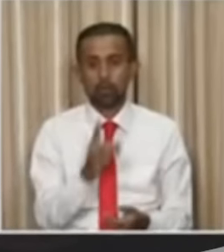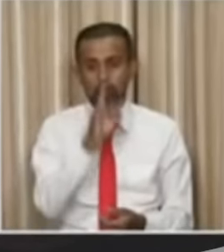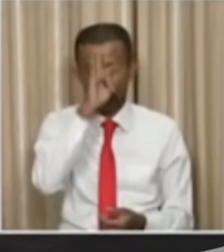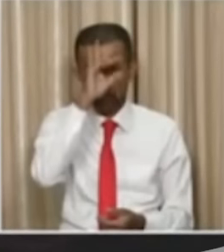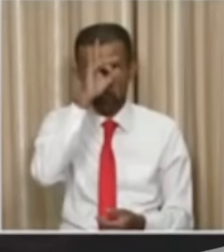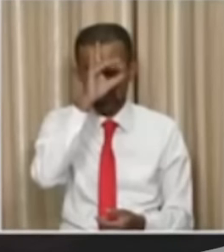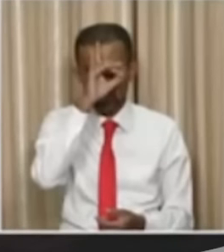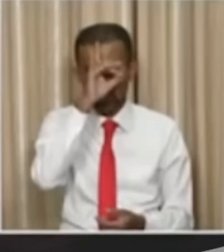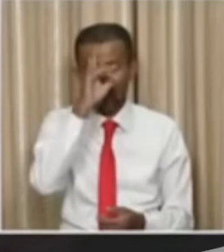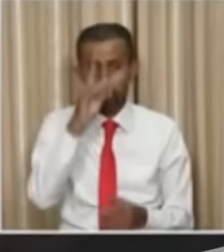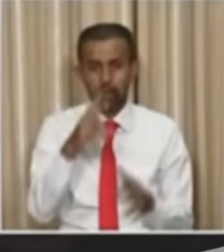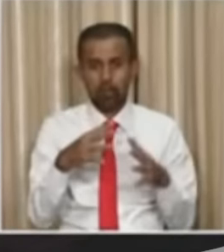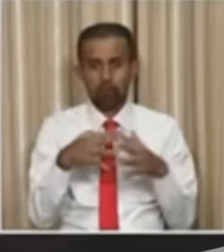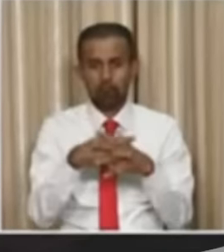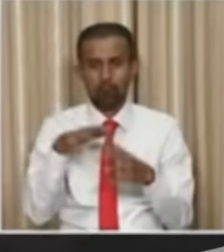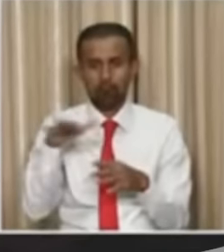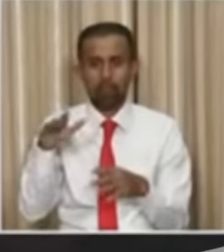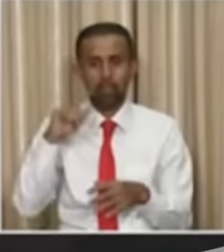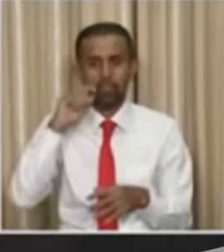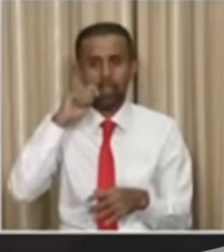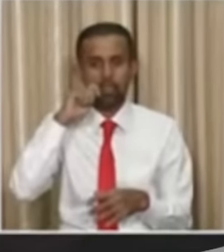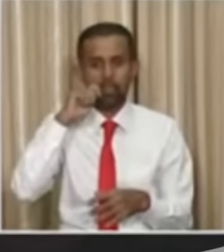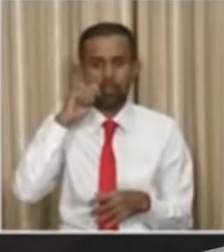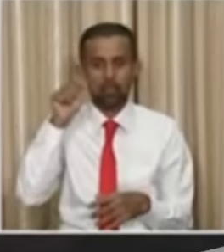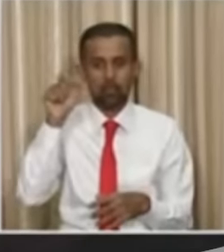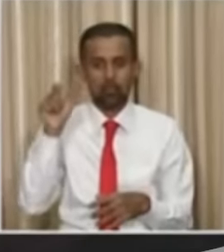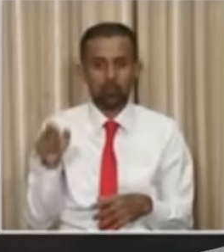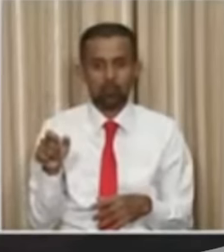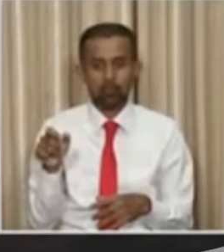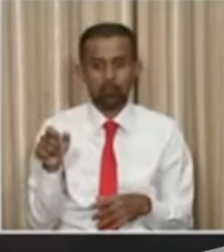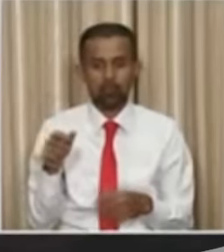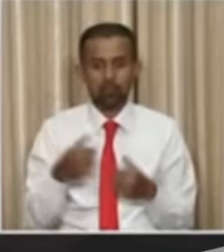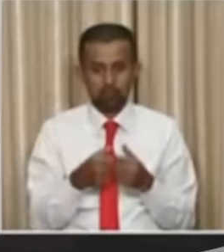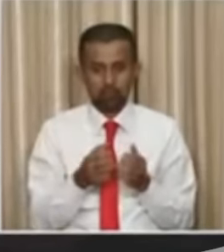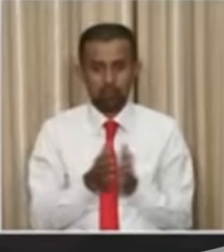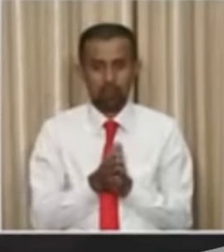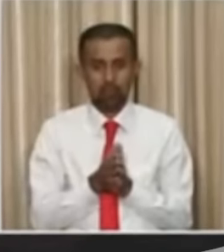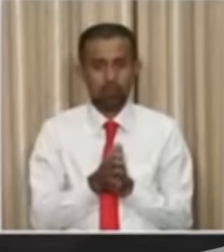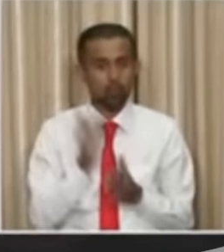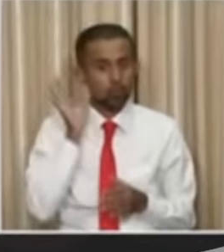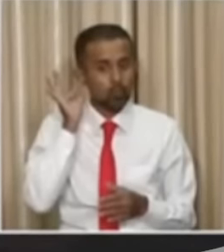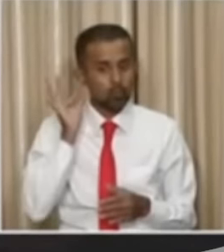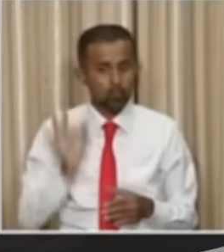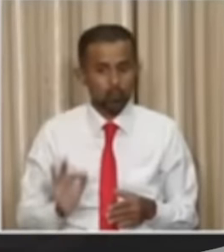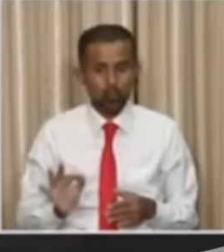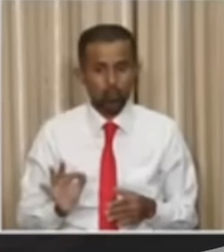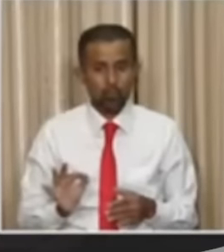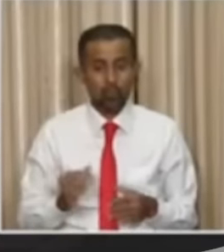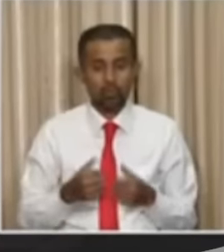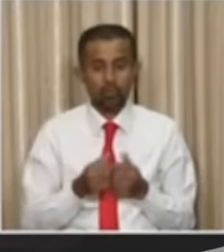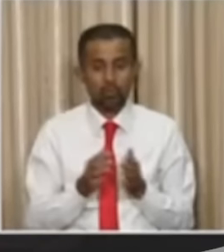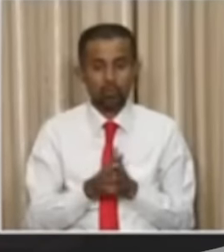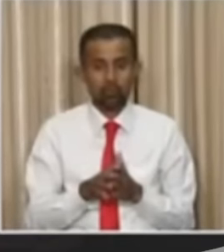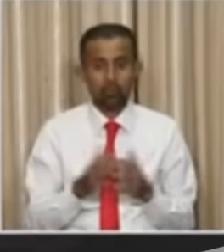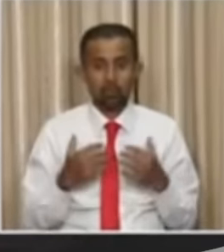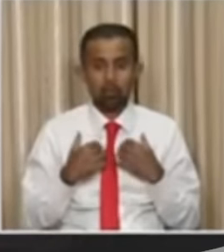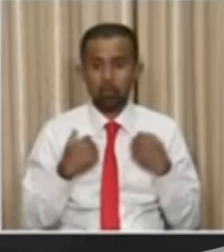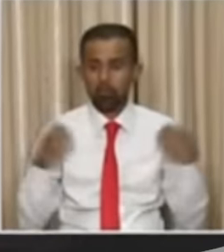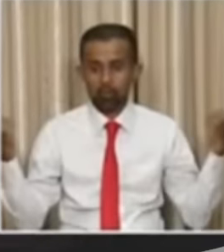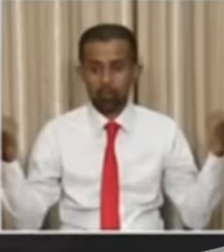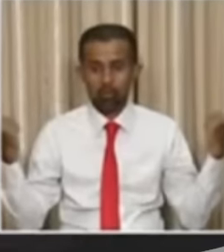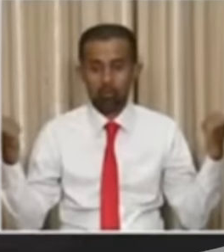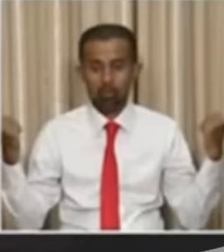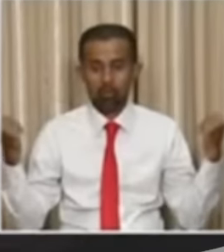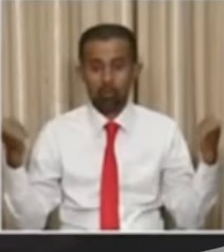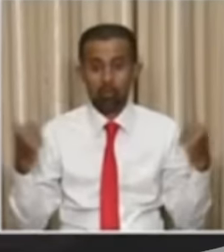වැල්ලෝ ප්‍රදේශයේ තාත්ත කෙනෙක් තමන්ගේම දුව තමන්ගේම දියණියව නිර්වත් කරලා